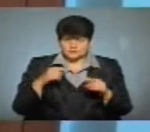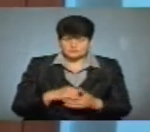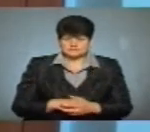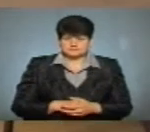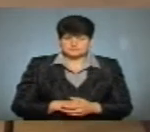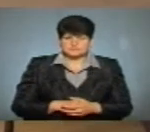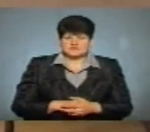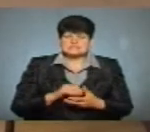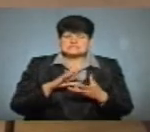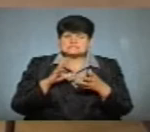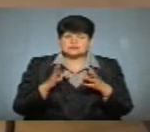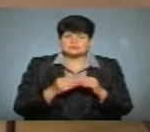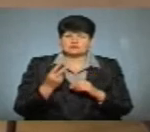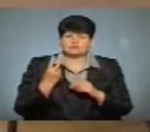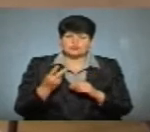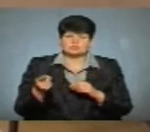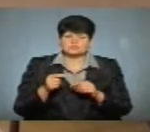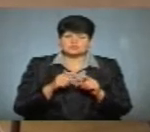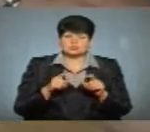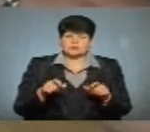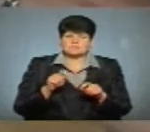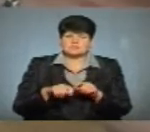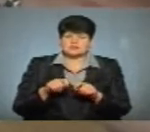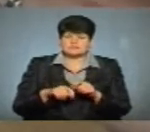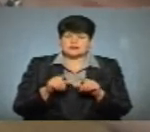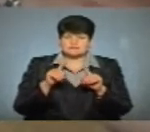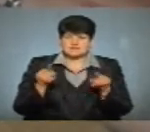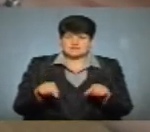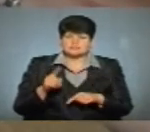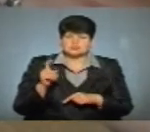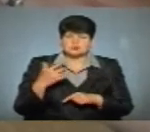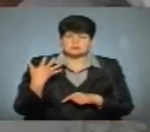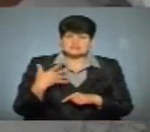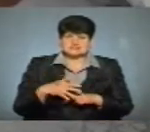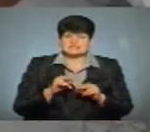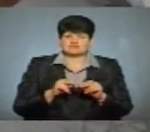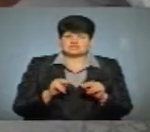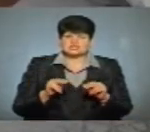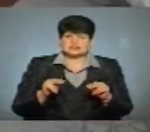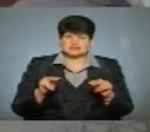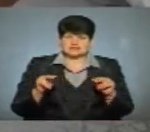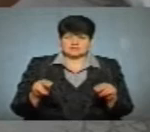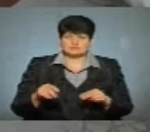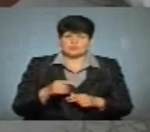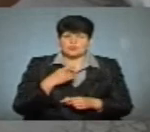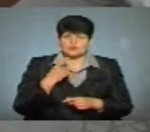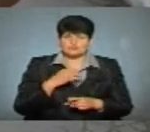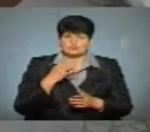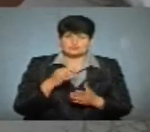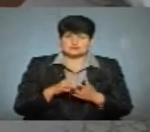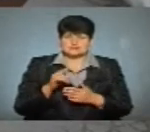Гуцул. Загалом у двох тернопільських школах перевіряють бланки 150 вчителів, каже відповідальний за ЗНО в області Юрій